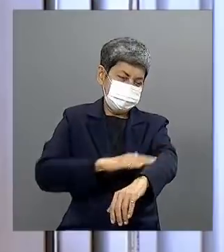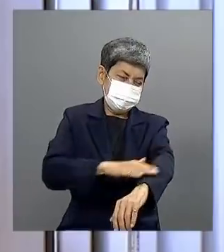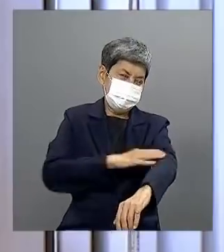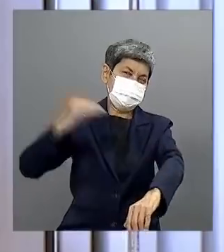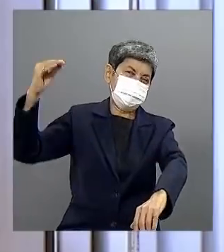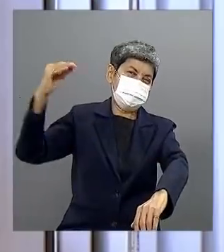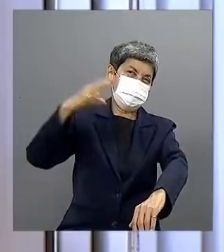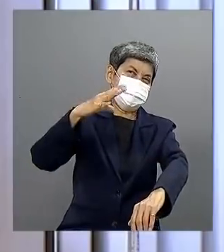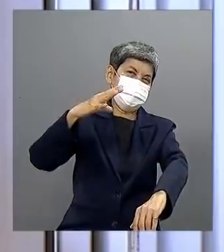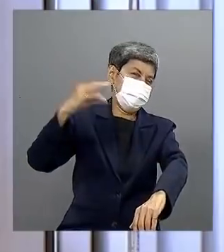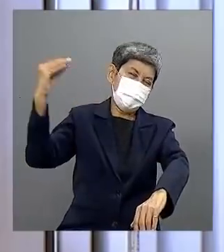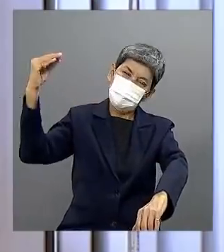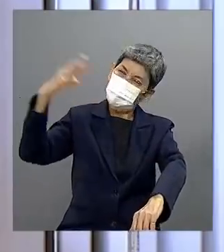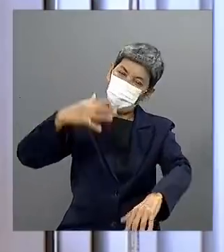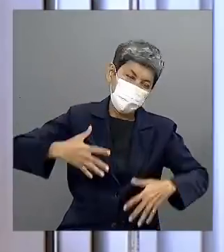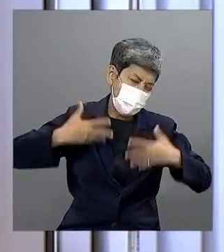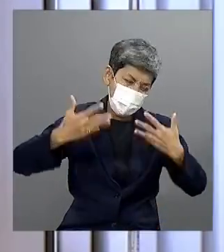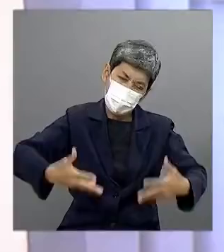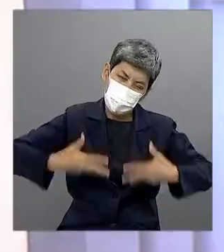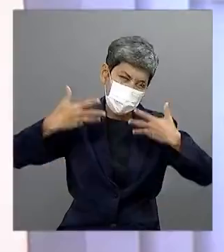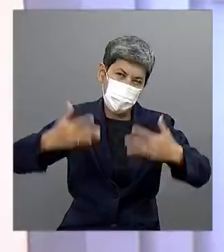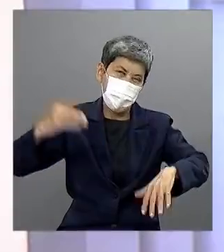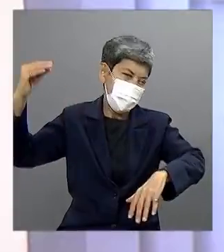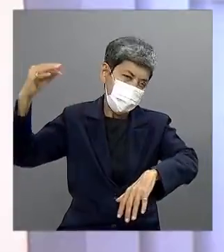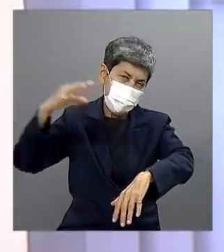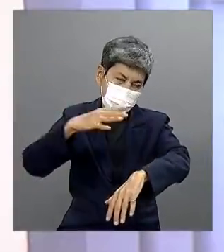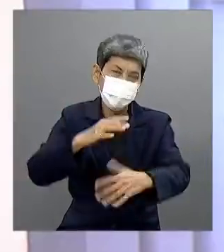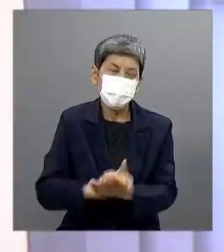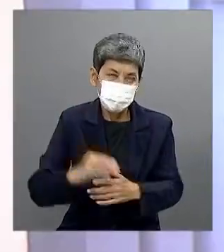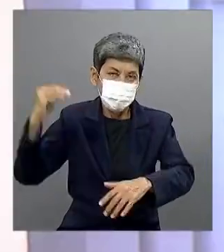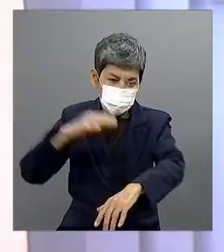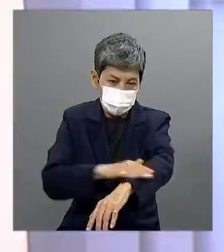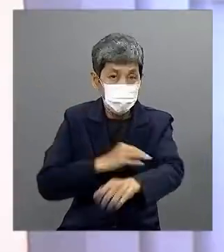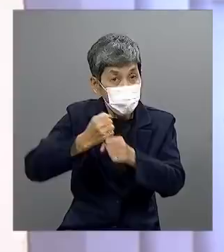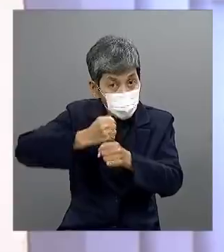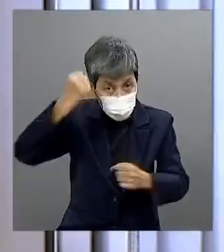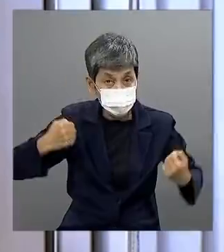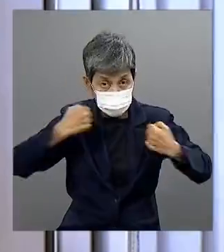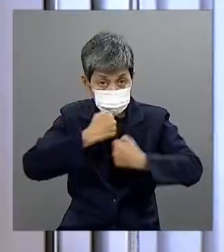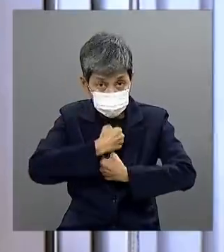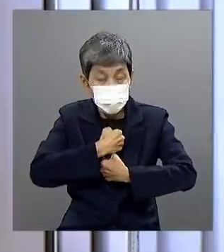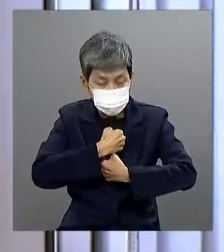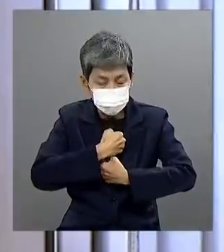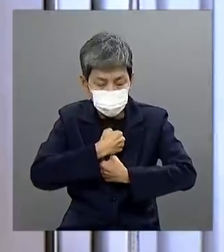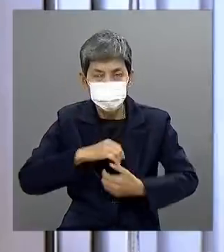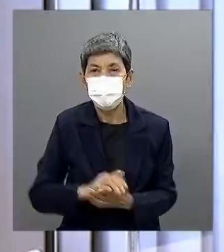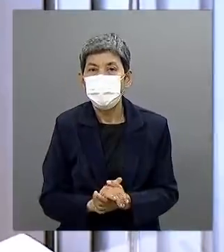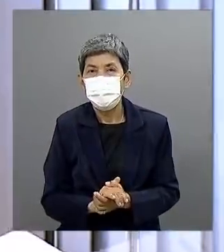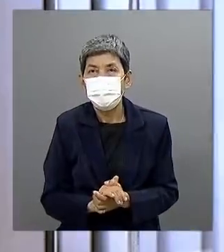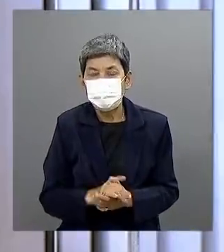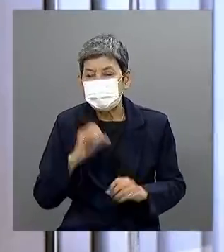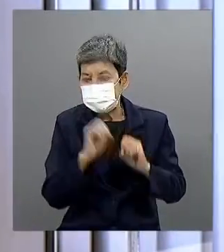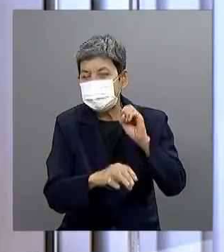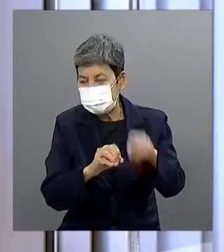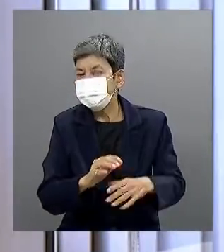แดดร้อนแบบร้อนมากร้อนไม้ร้อนวายวอดมาก กันแดดร่มเสื้อคลุมไปให้ครบ นะครับและที่สำคัญขยะครับเอาอะไร